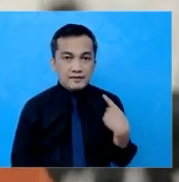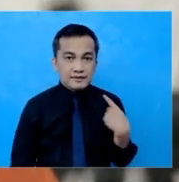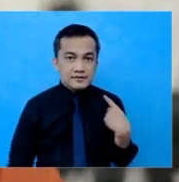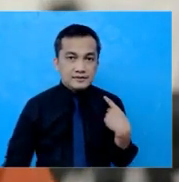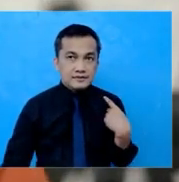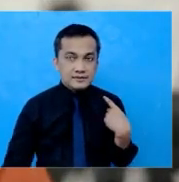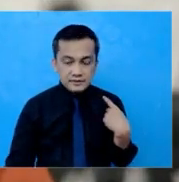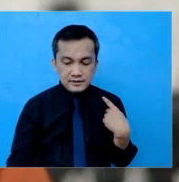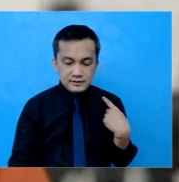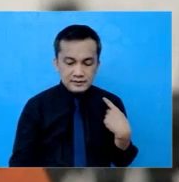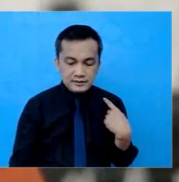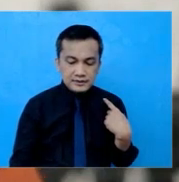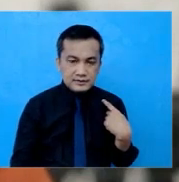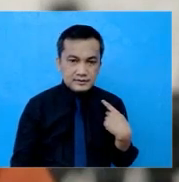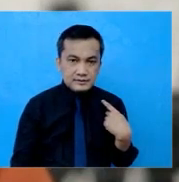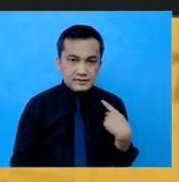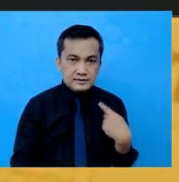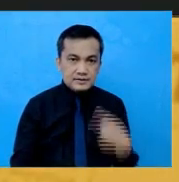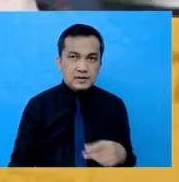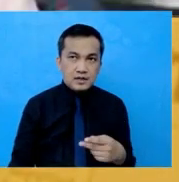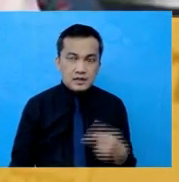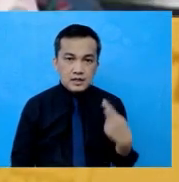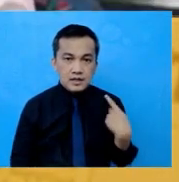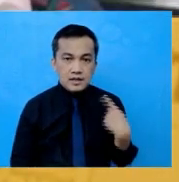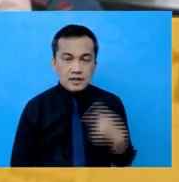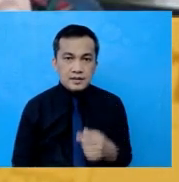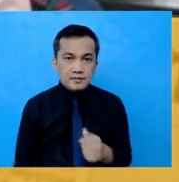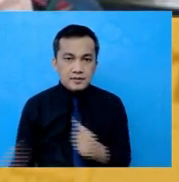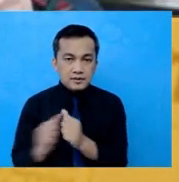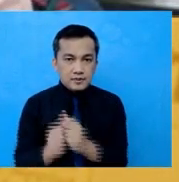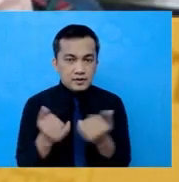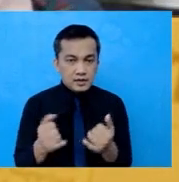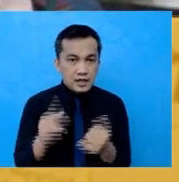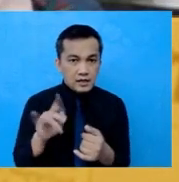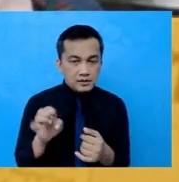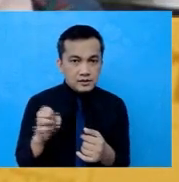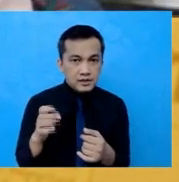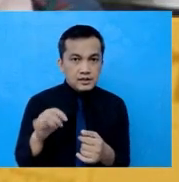Rey Valera. Good morning, Rey! Hello, Paolo!